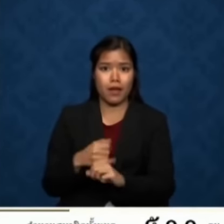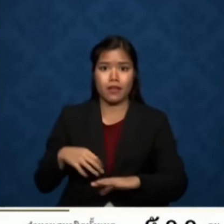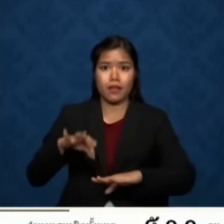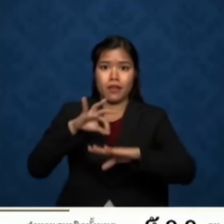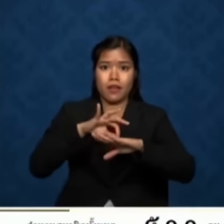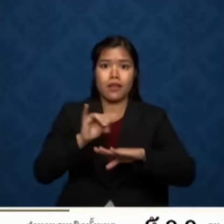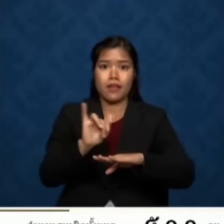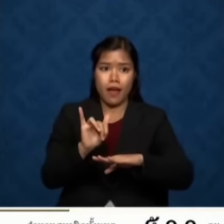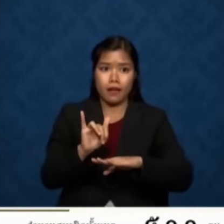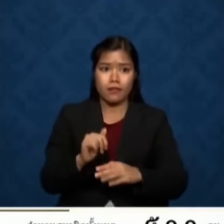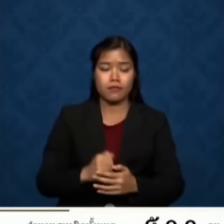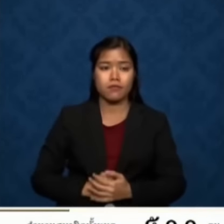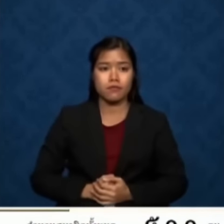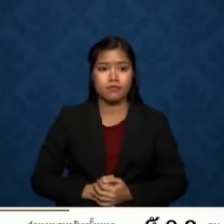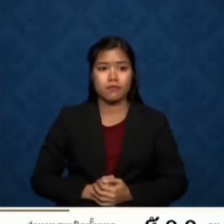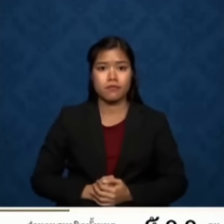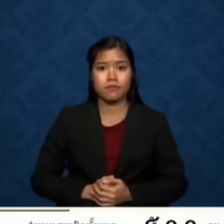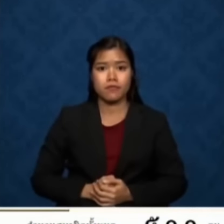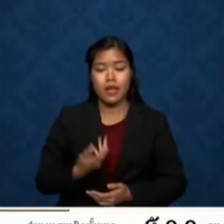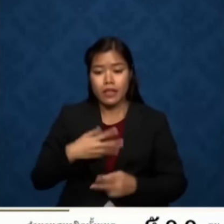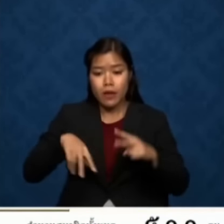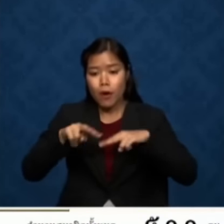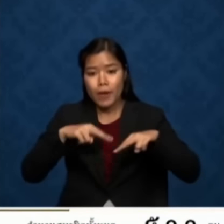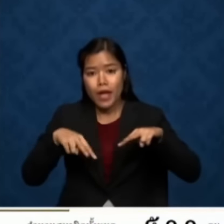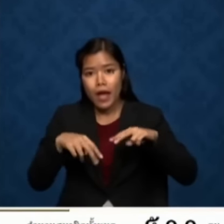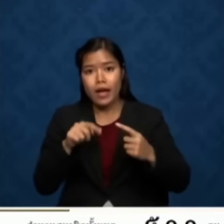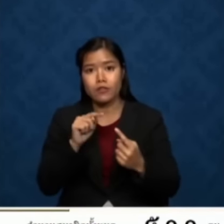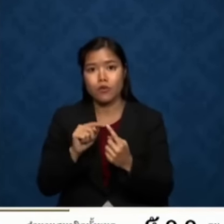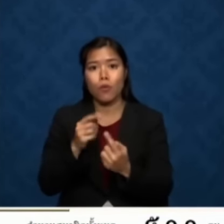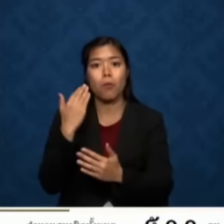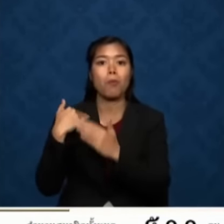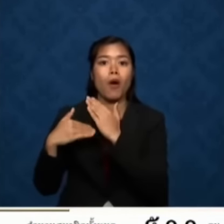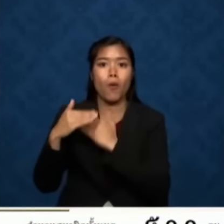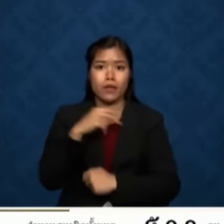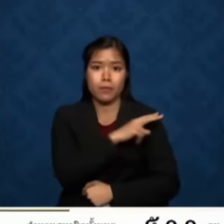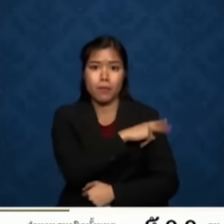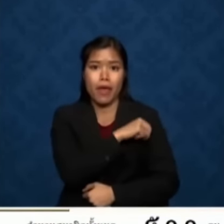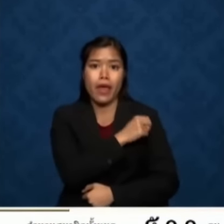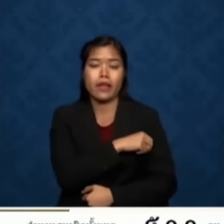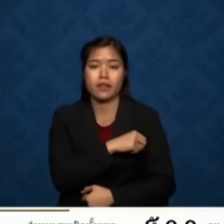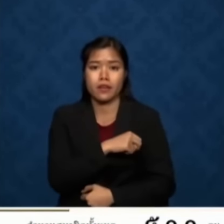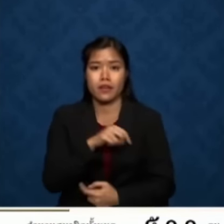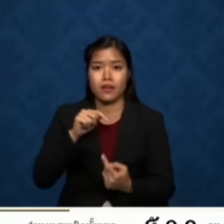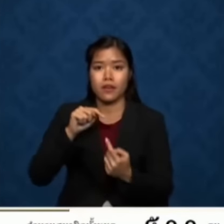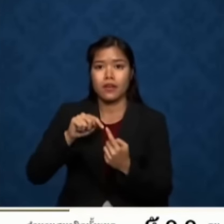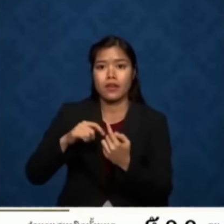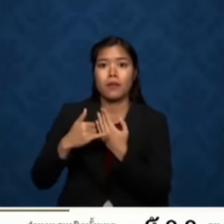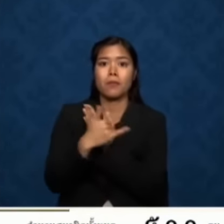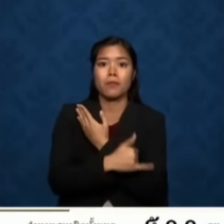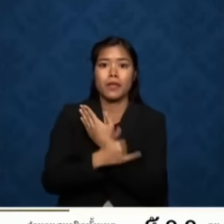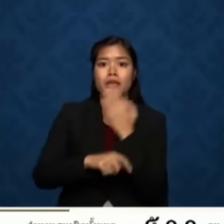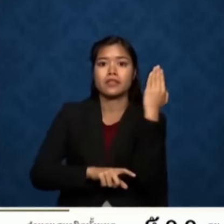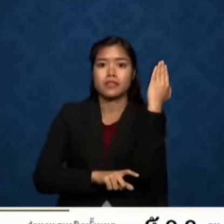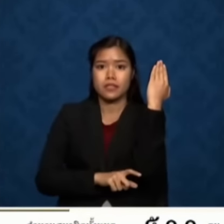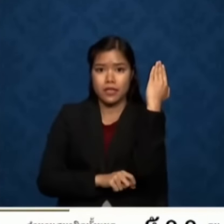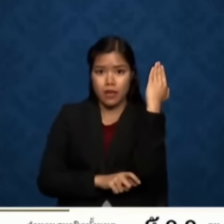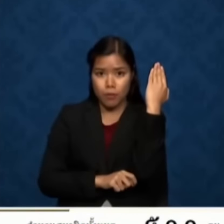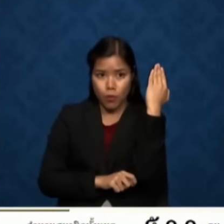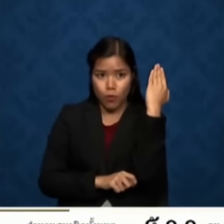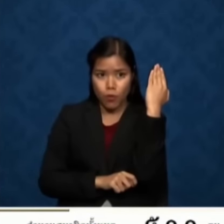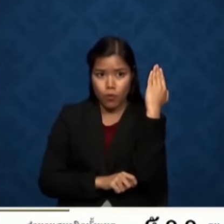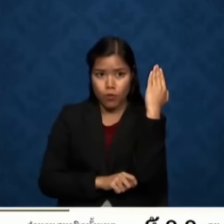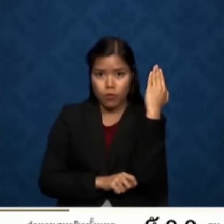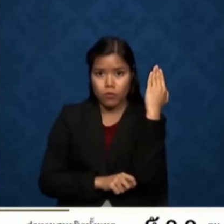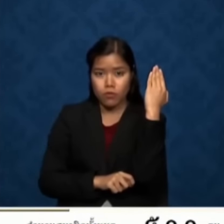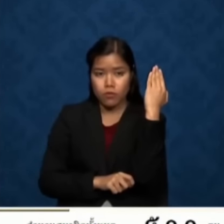นพร้อมประวัติว่าแพทย์จากโรงพยาบาลต่างประเทศคือประเทศสิงคโปร์ประเทศ